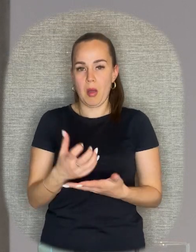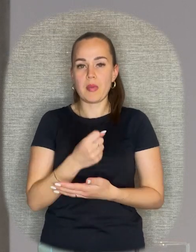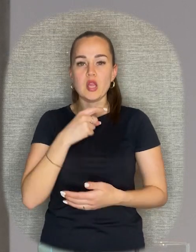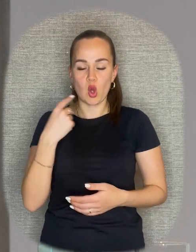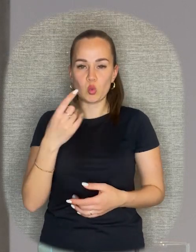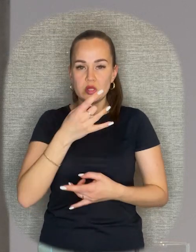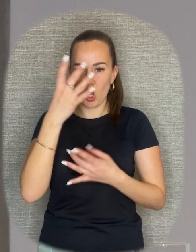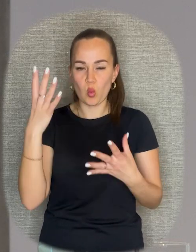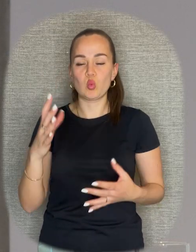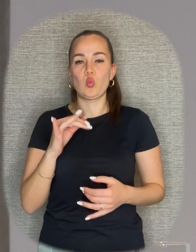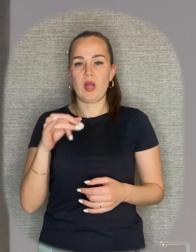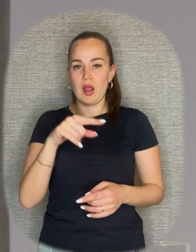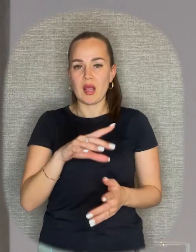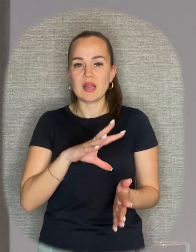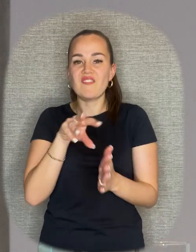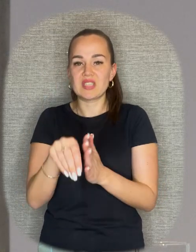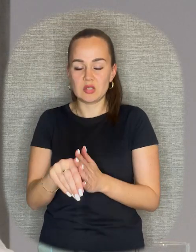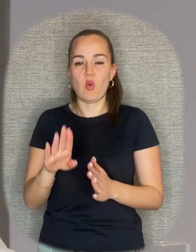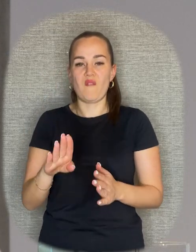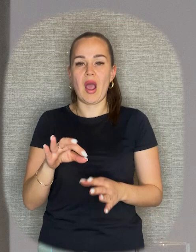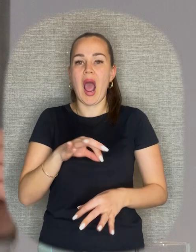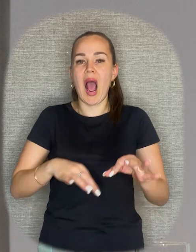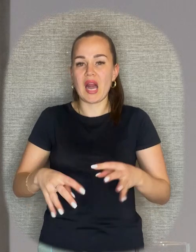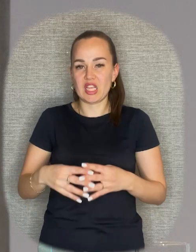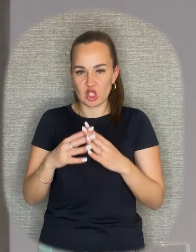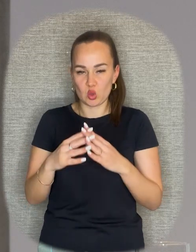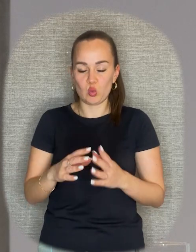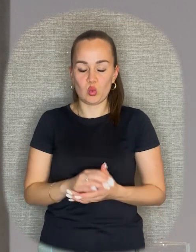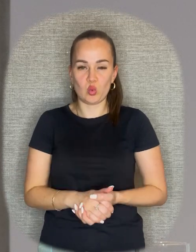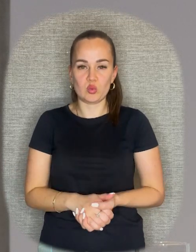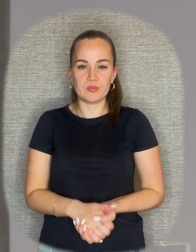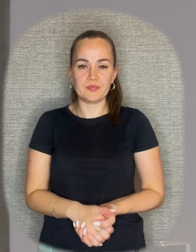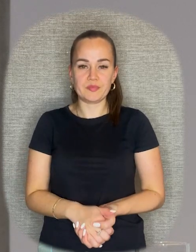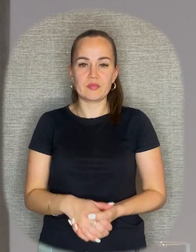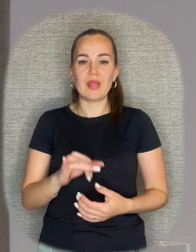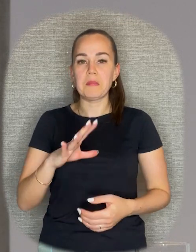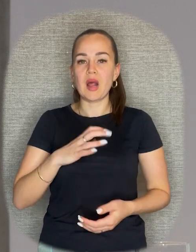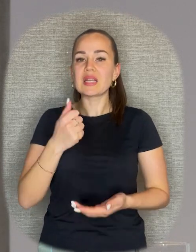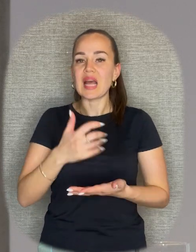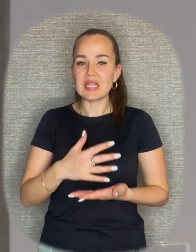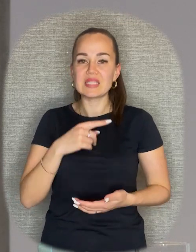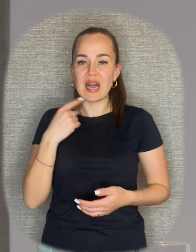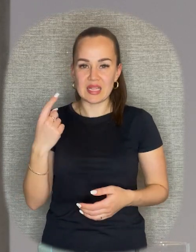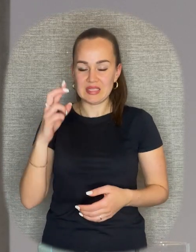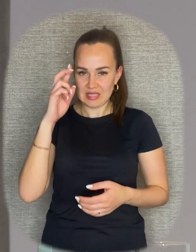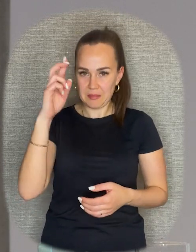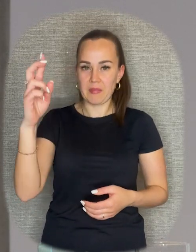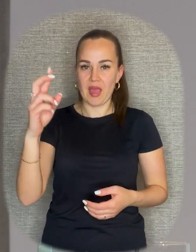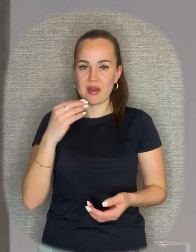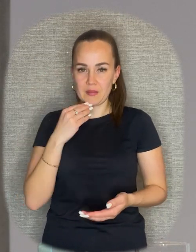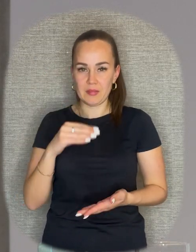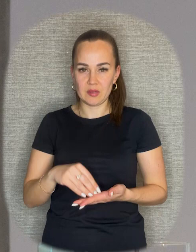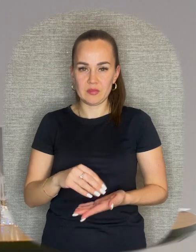культуре и прежде всего в архитектуре и скульптуре в градостроительстве в Петербурге в столице Российской